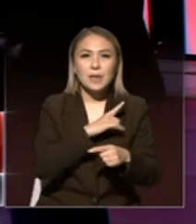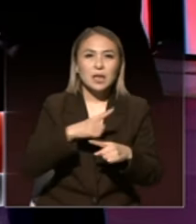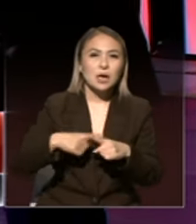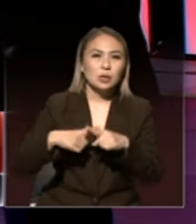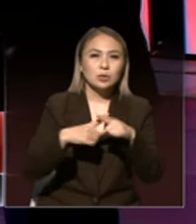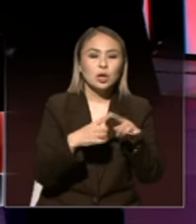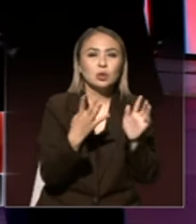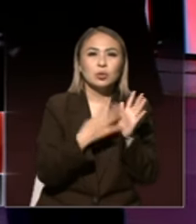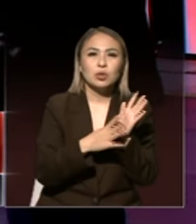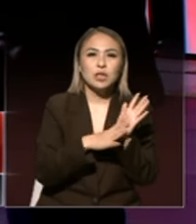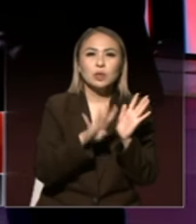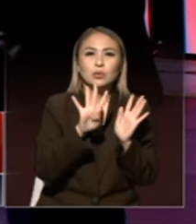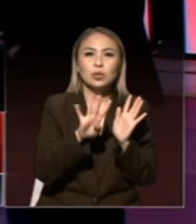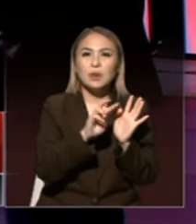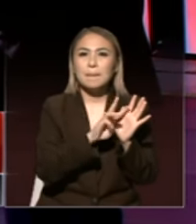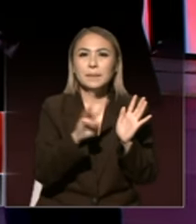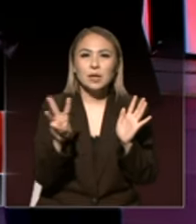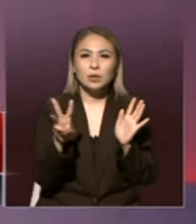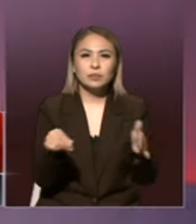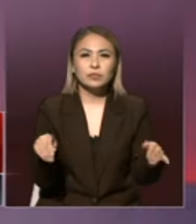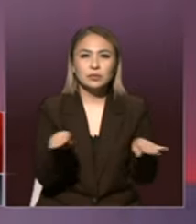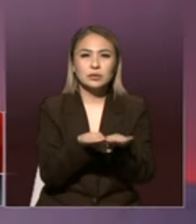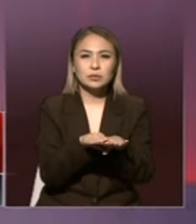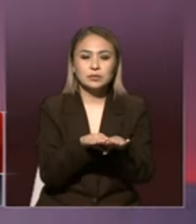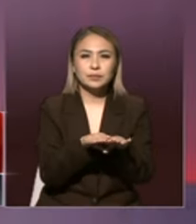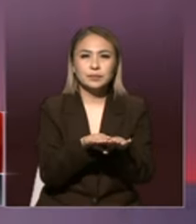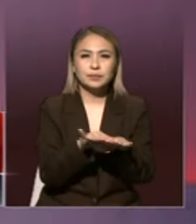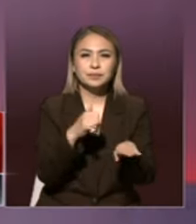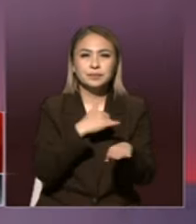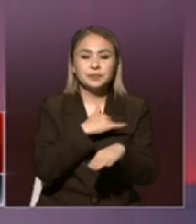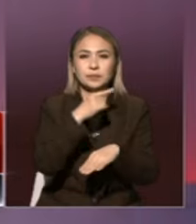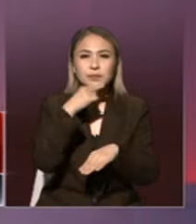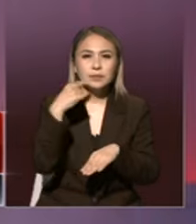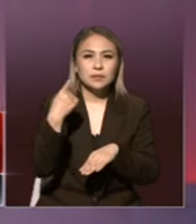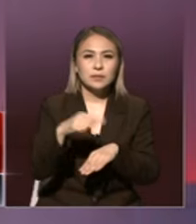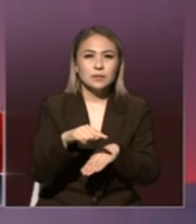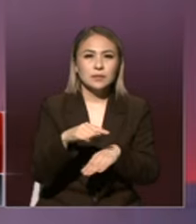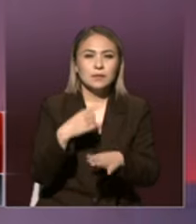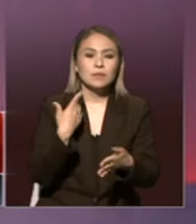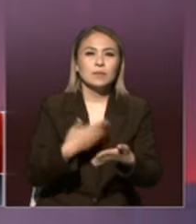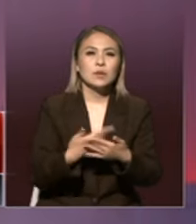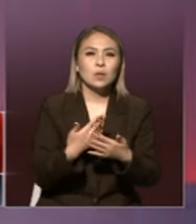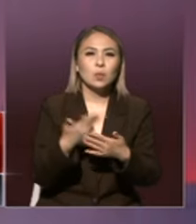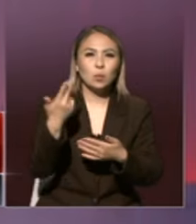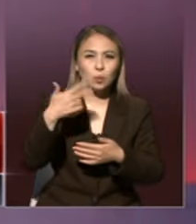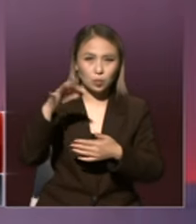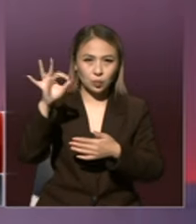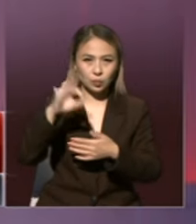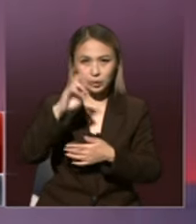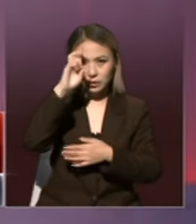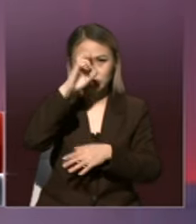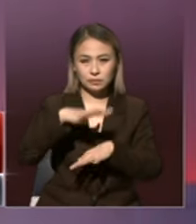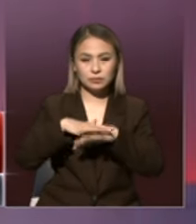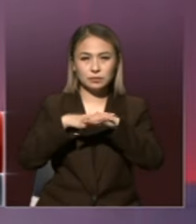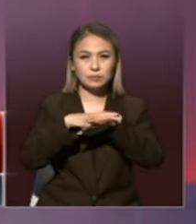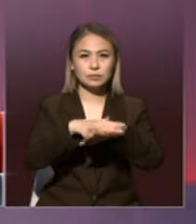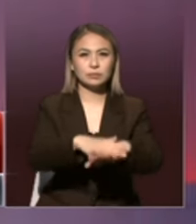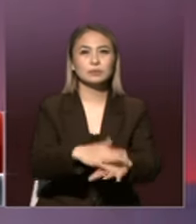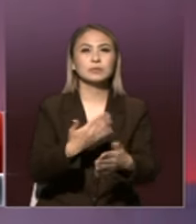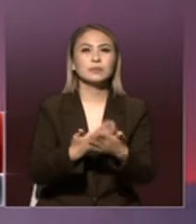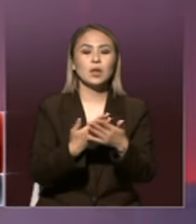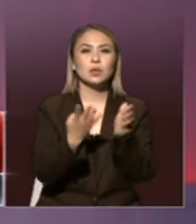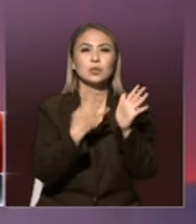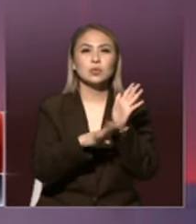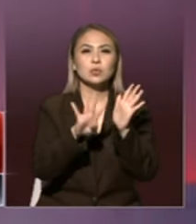баға 94 миллион тұрады. Ондай мен Ресеймен Беларусьда қайтадан 30% субсидияны мемлекет өзі береді бұл жерде, иә?